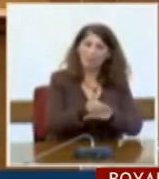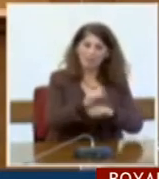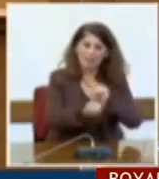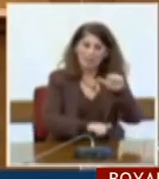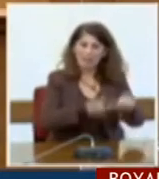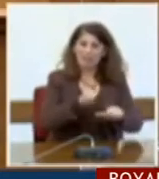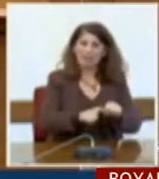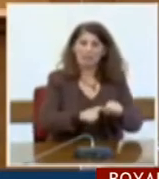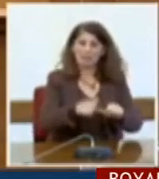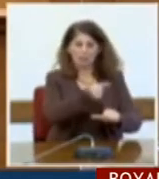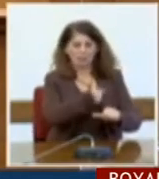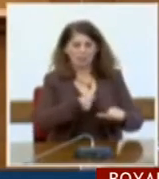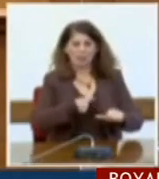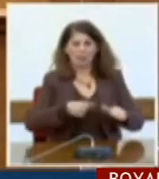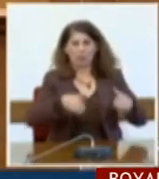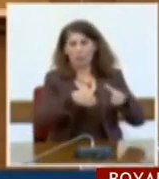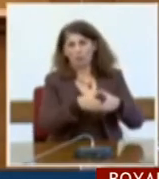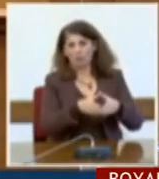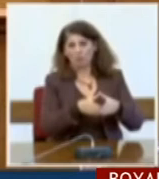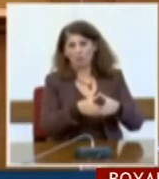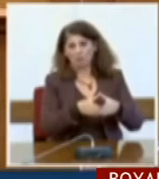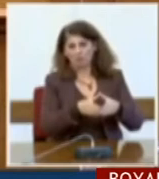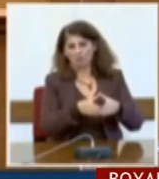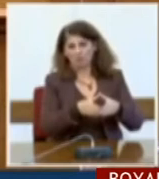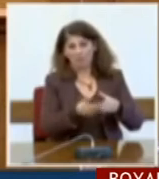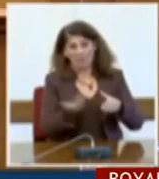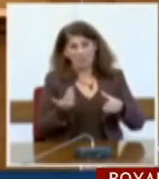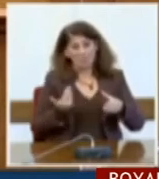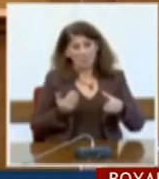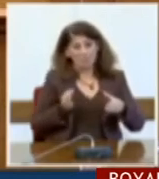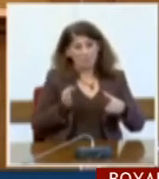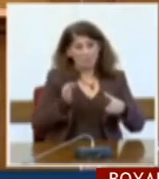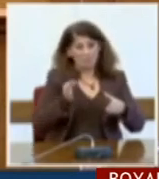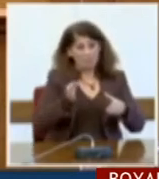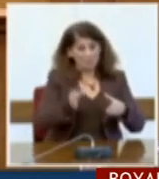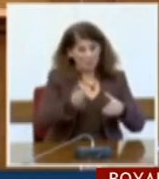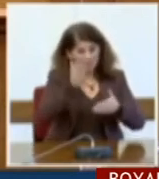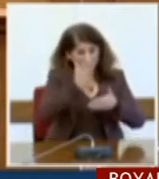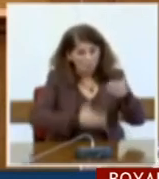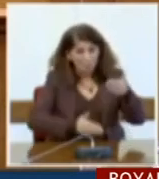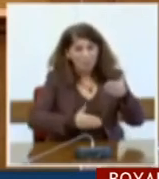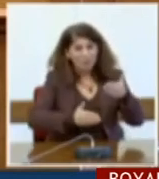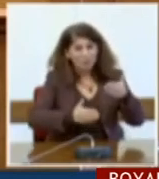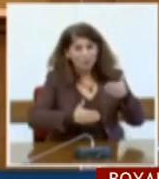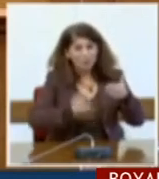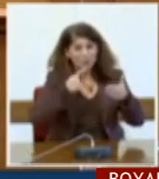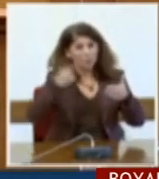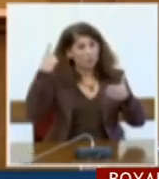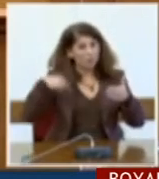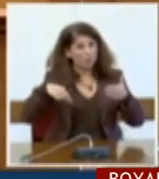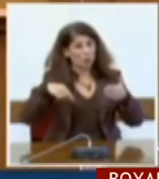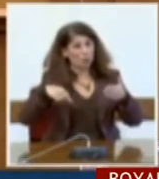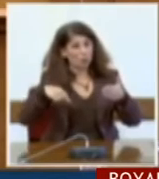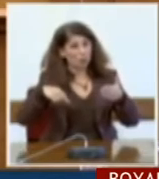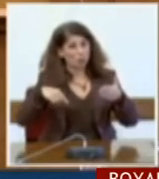την ηγεσία της Επιτροπής πριν καν φτάσει στο μέση της θητείας της η προηγούμενη ηγεσία της